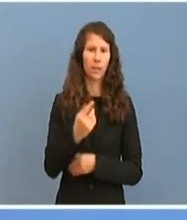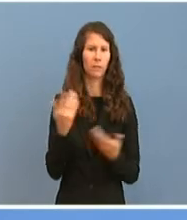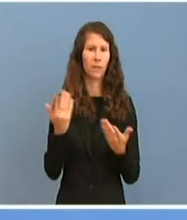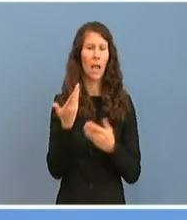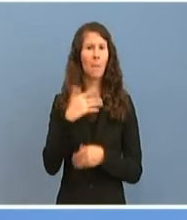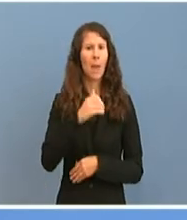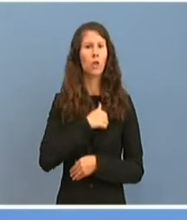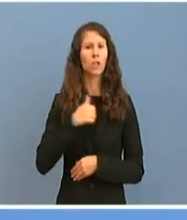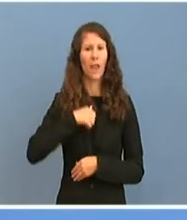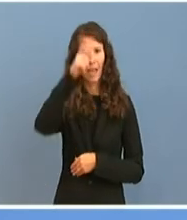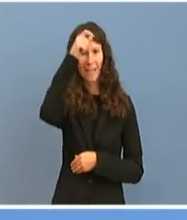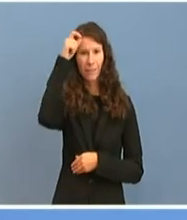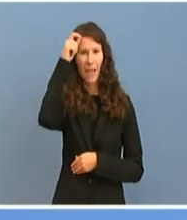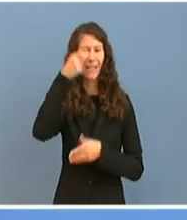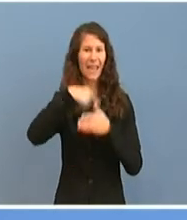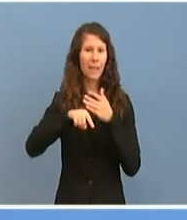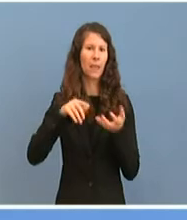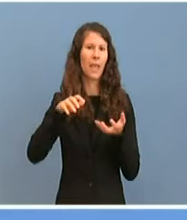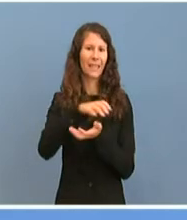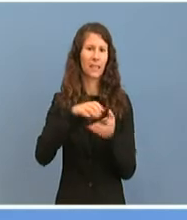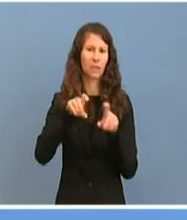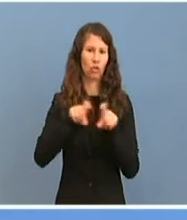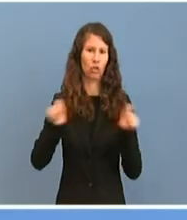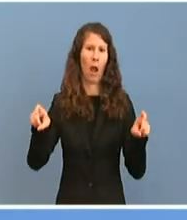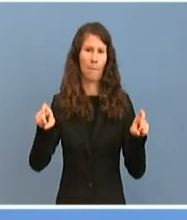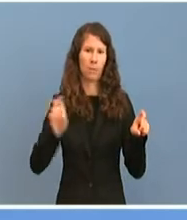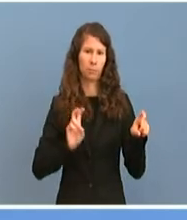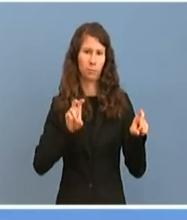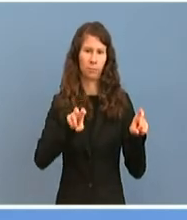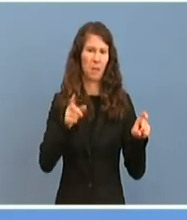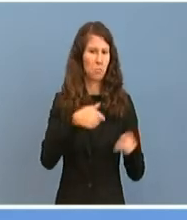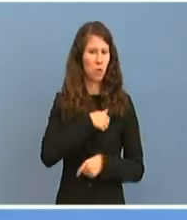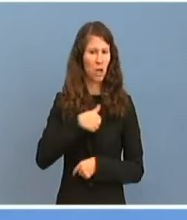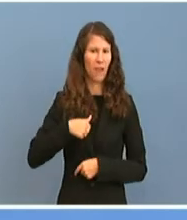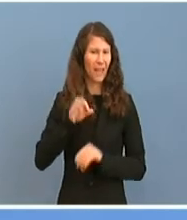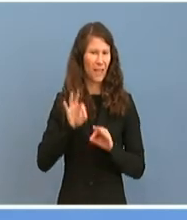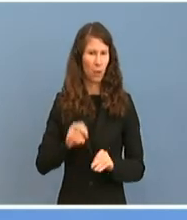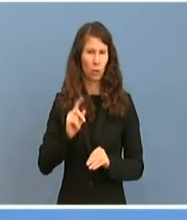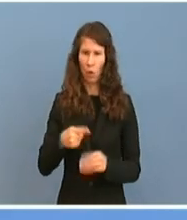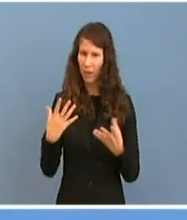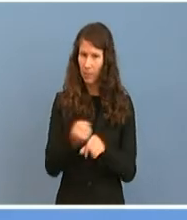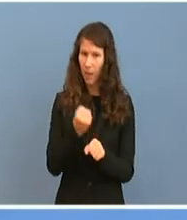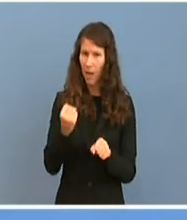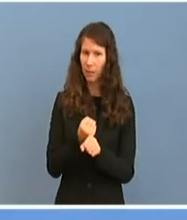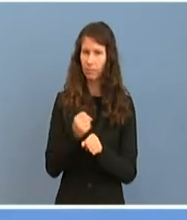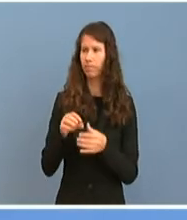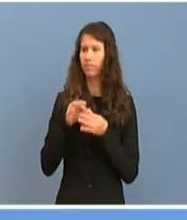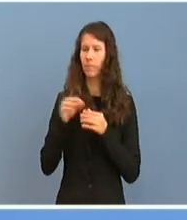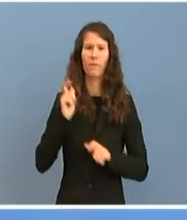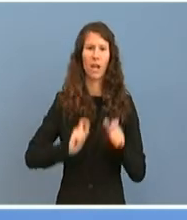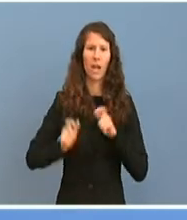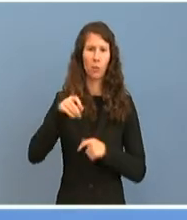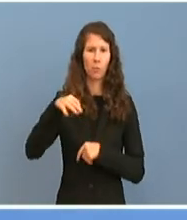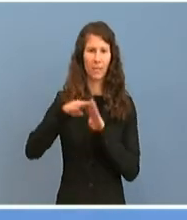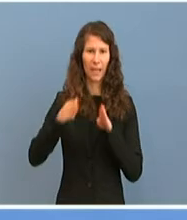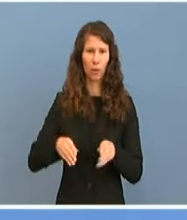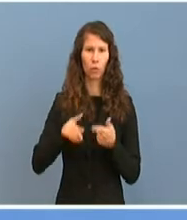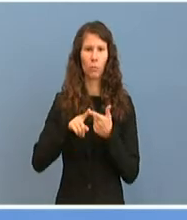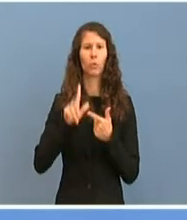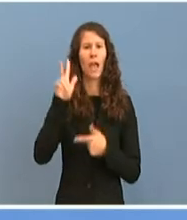den Krisenstäben gesprochen. Was konkret soll die Bundeswehr leisten? Die Frage richtet sich an das Verteidigungsministerium und an Herrn Seibert.